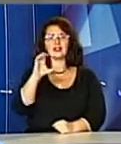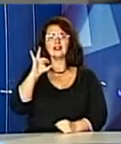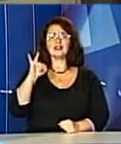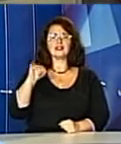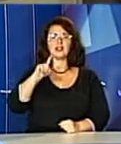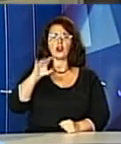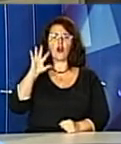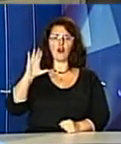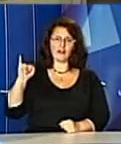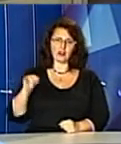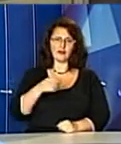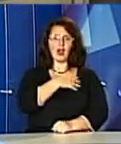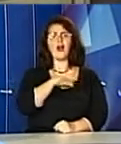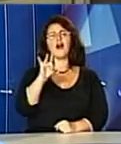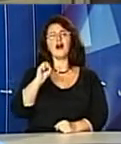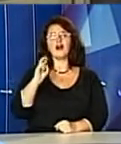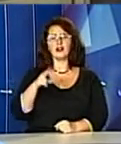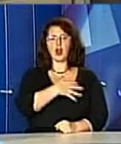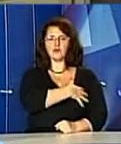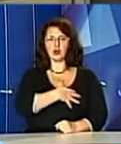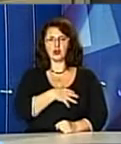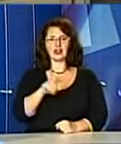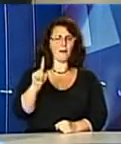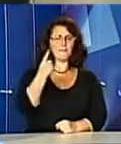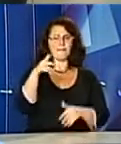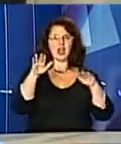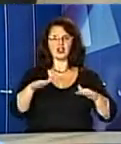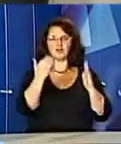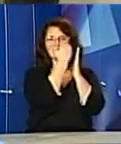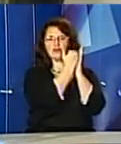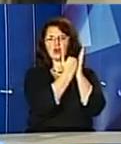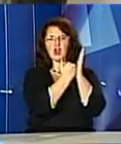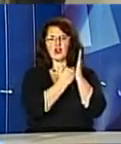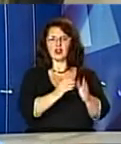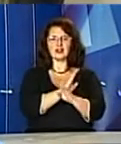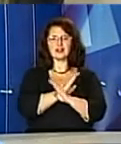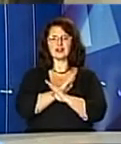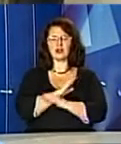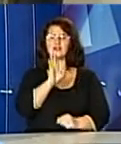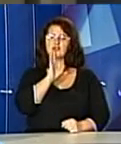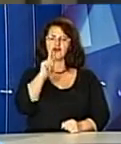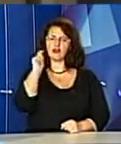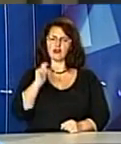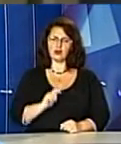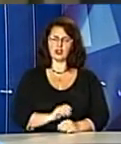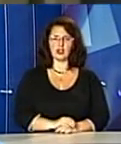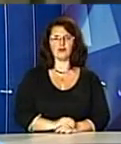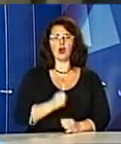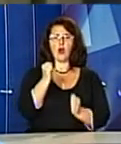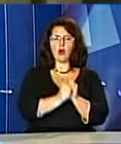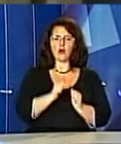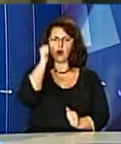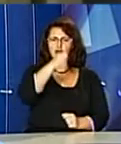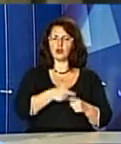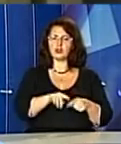Зазначу, рак молочної залози займає перше місце в структурі онкологічної смертності жінок в Україні. Щороку на